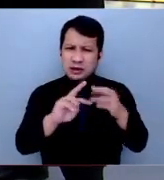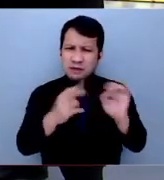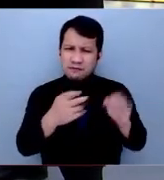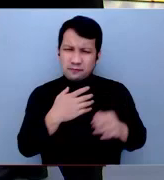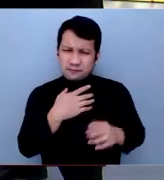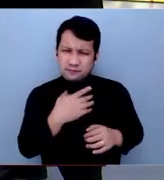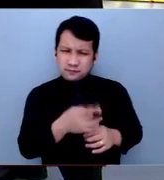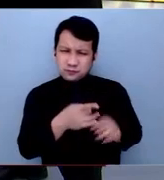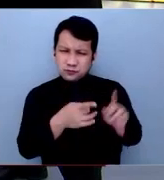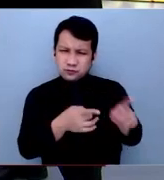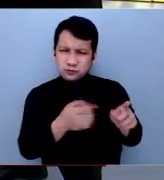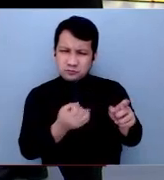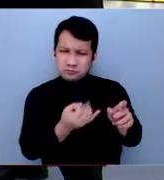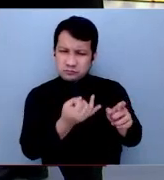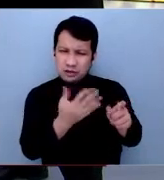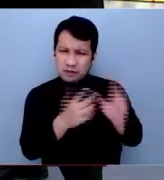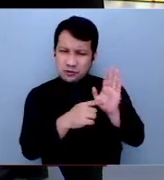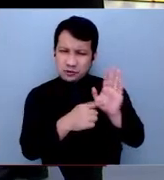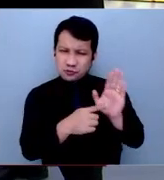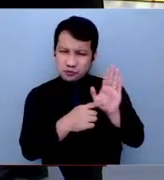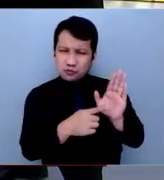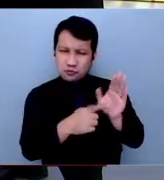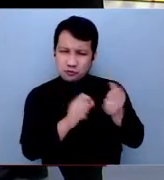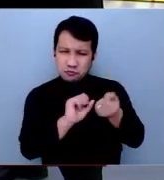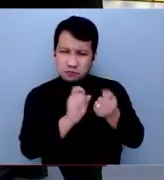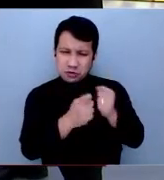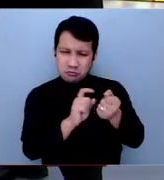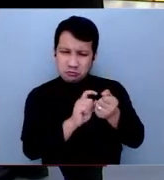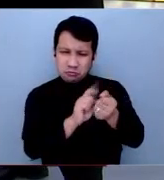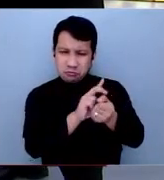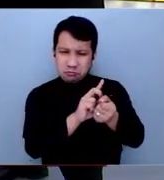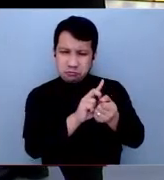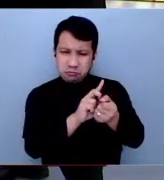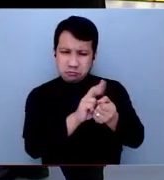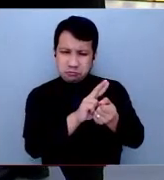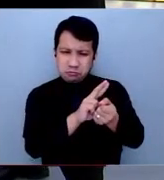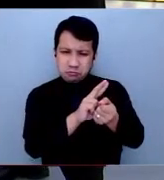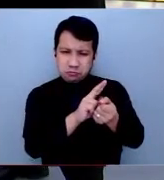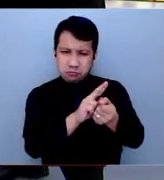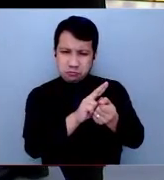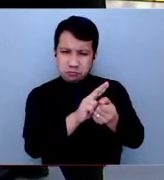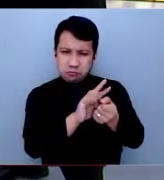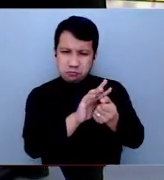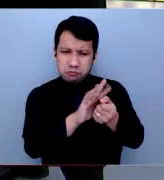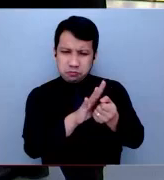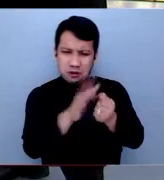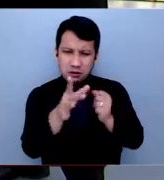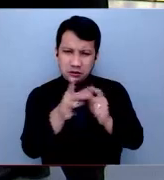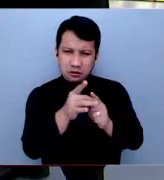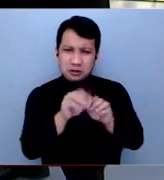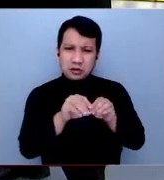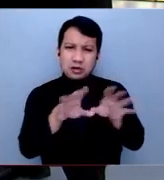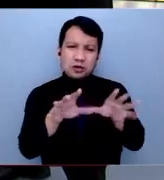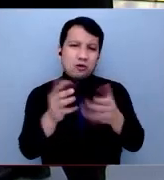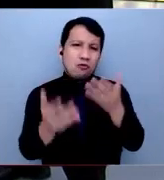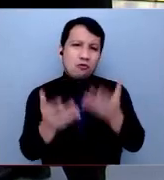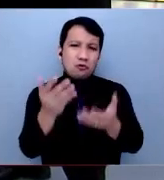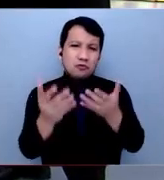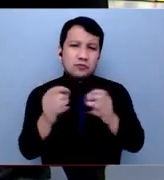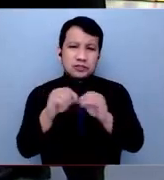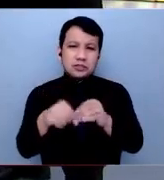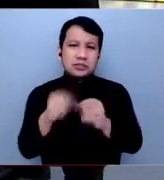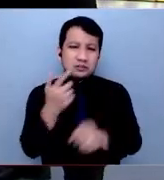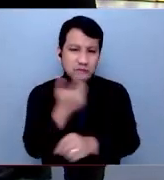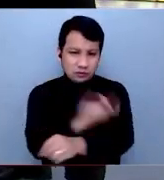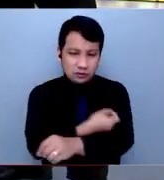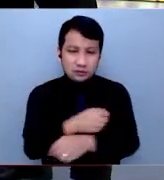ilang indikasyon na ang mutation ng virus ay nakakaapekto sa transmission, infectivity or epekto ng bakuna.